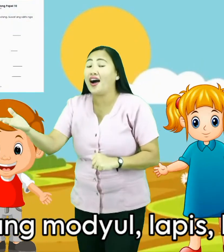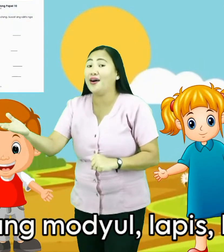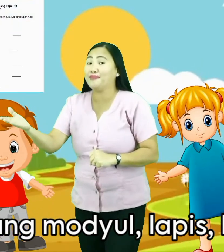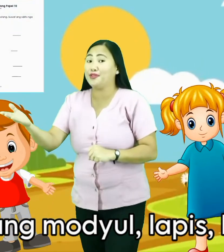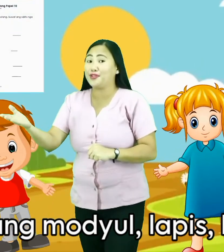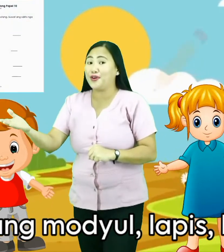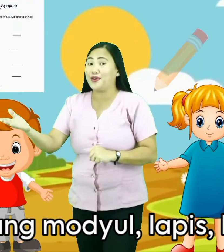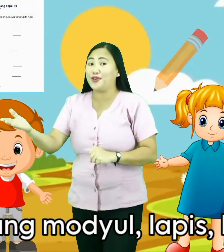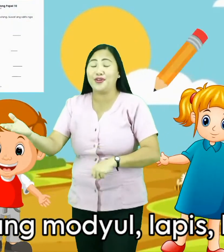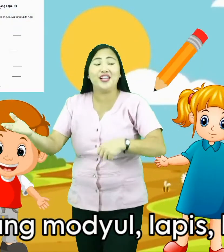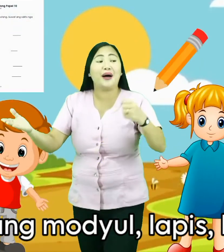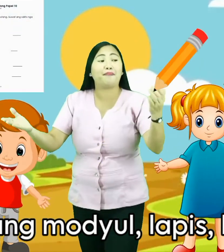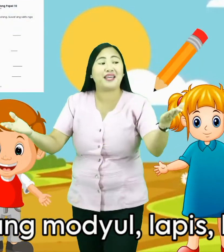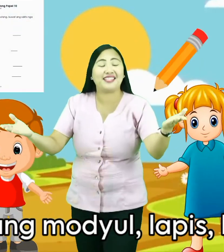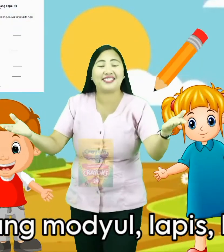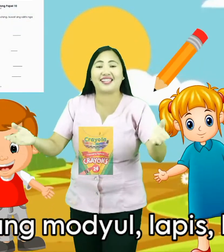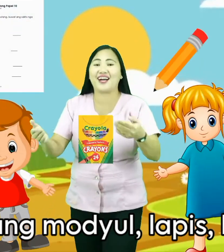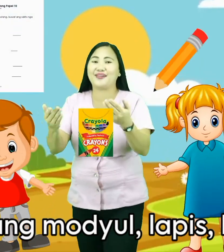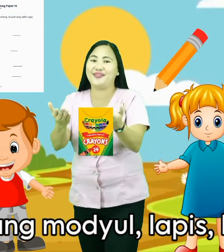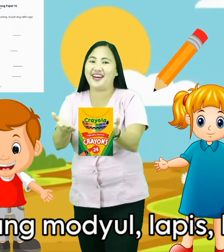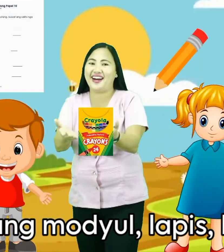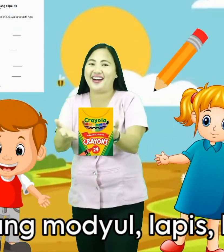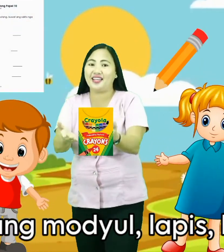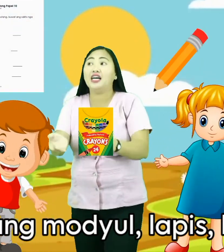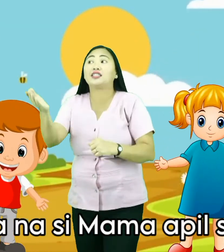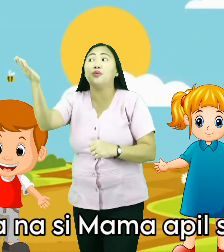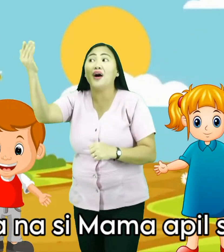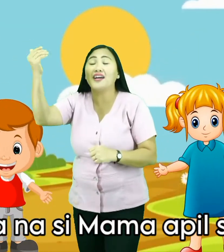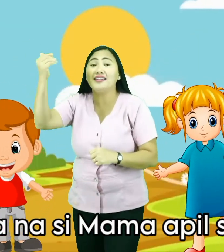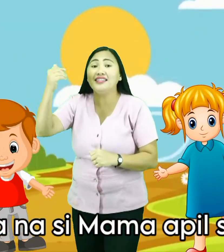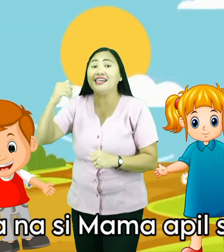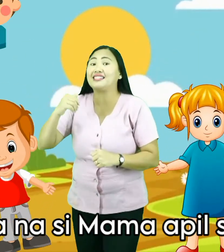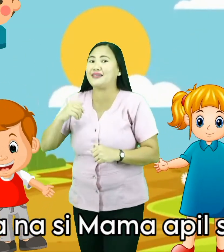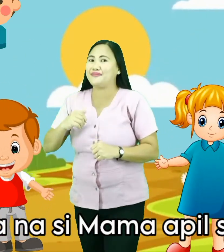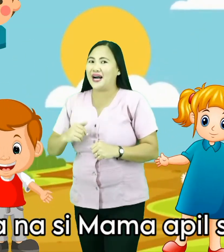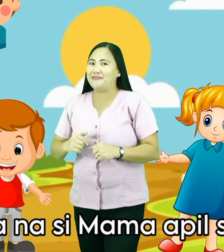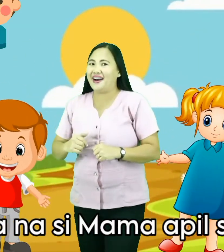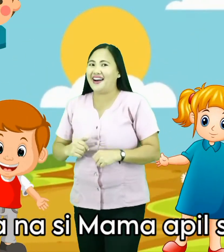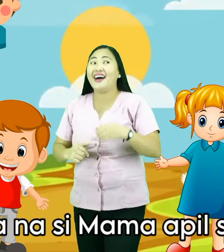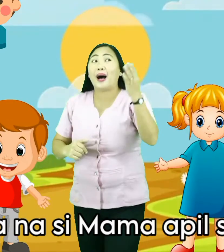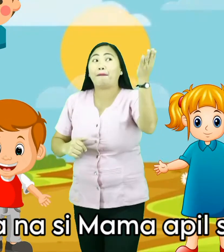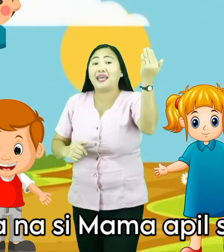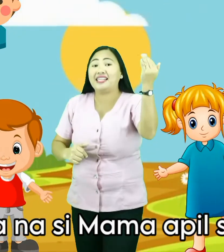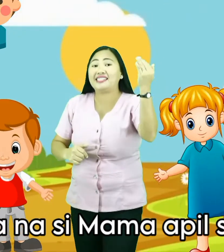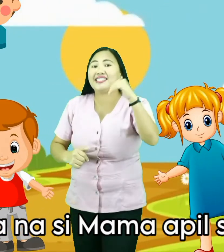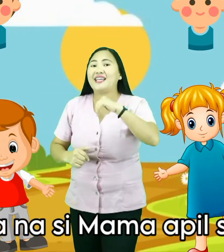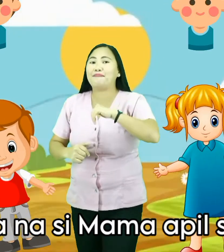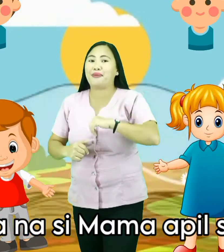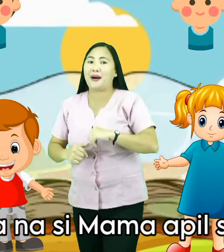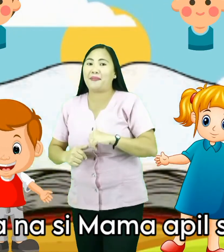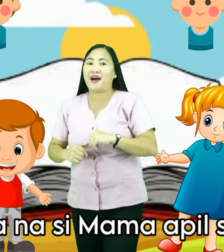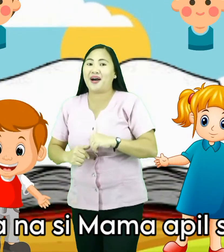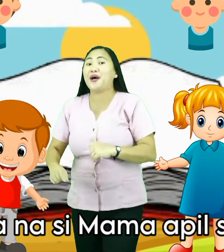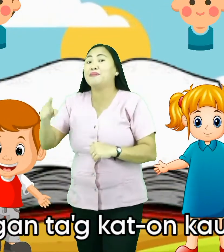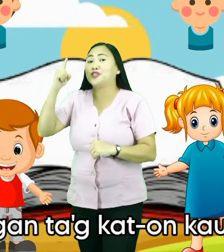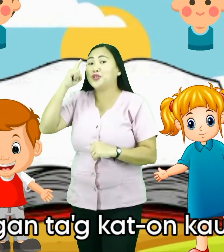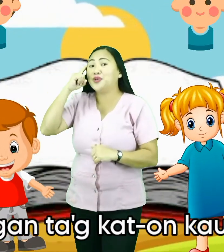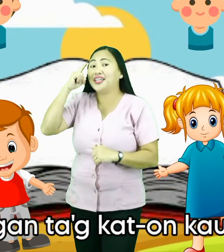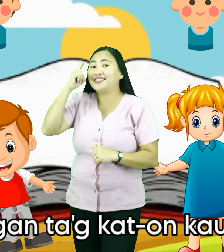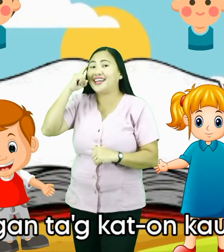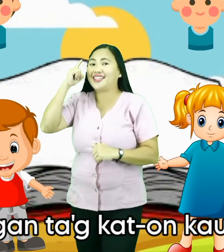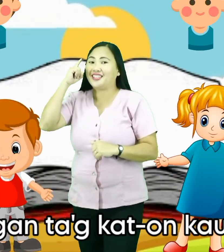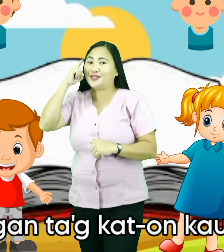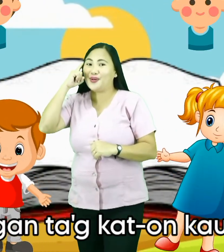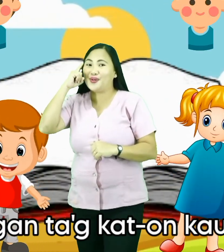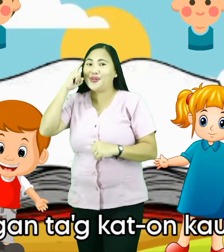Kuhaa ang udyo, lapis, krayola. Lawagan na si Mama, apil si Papa.